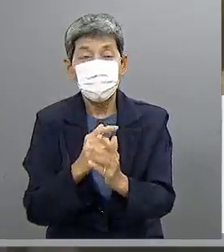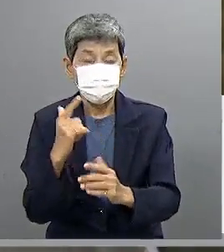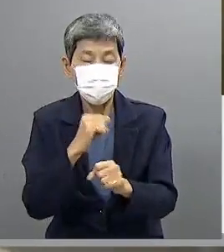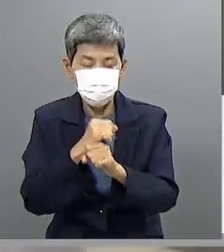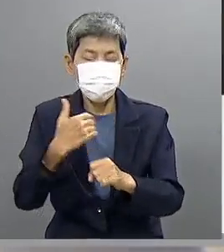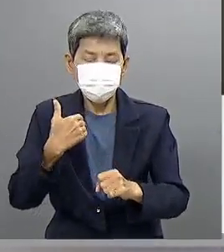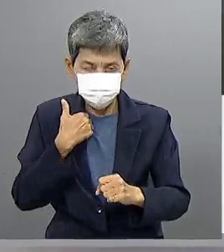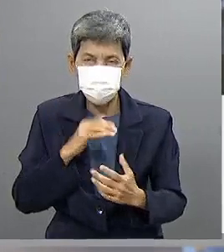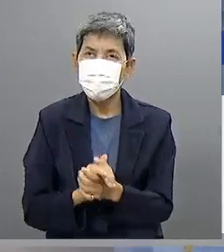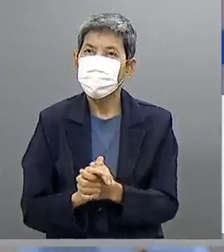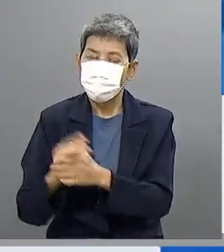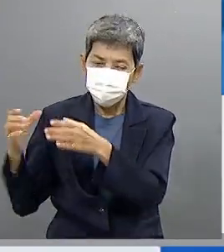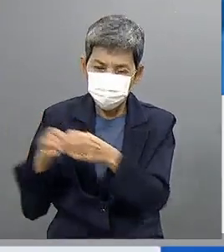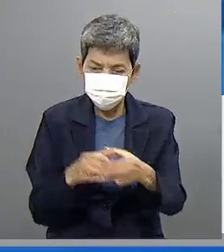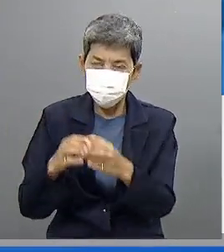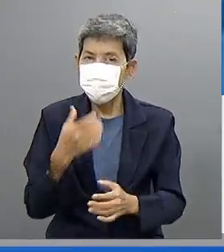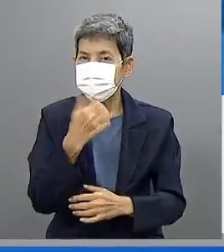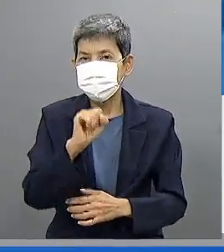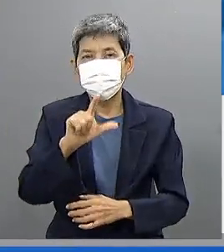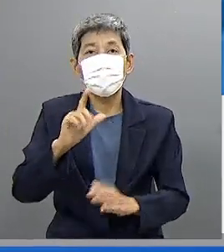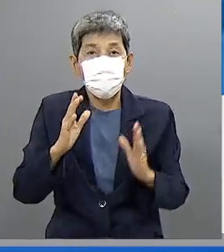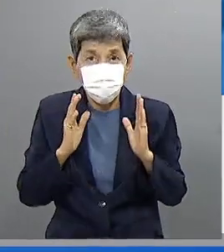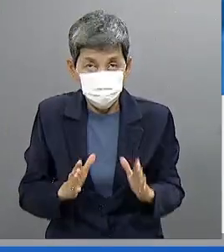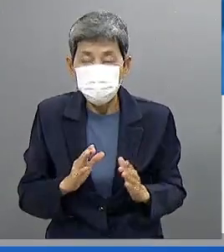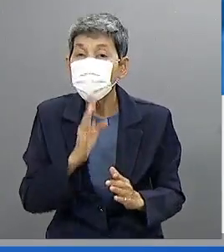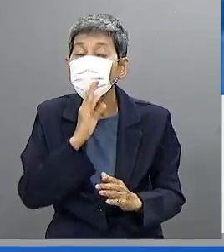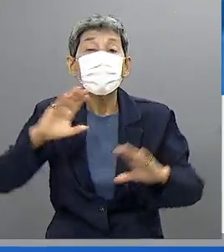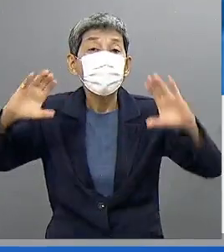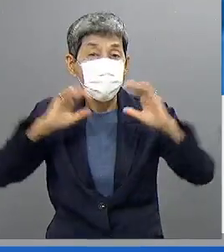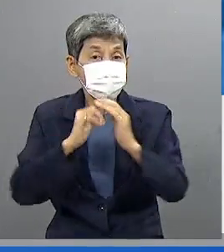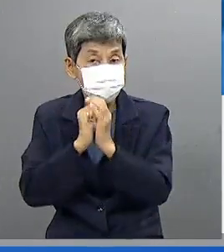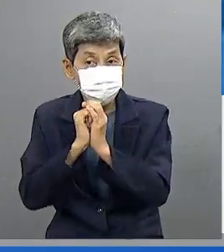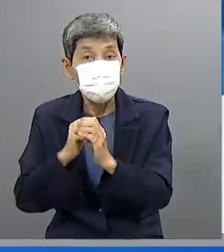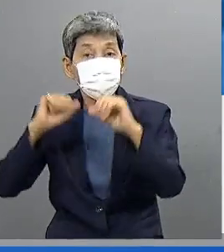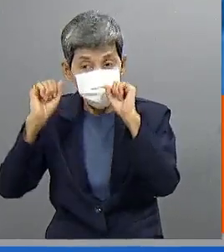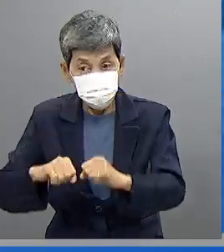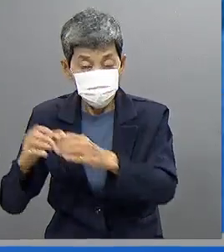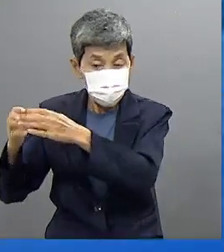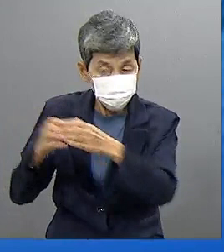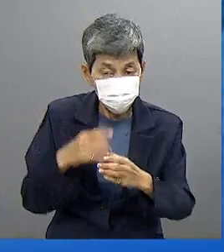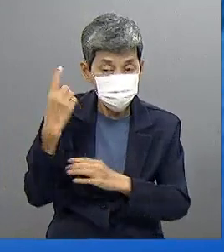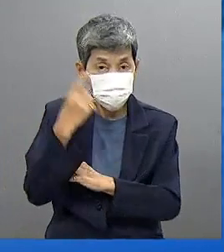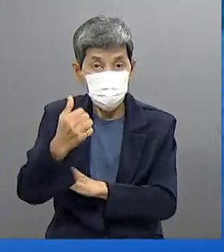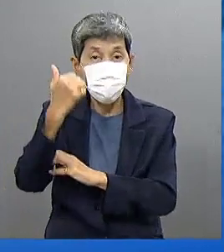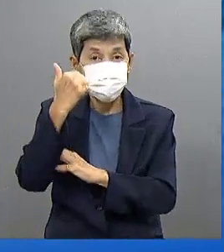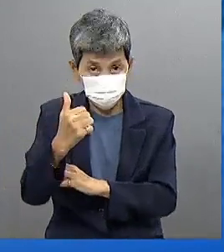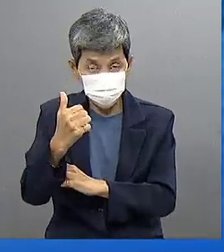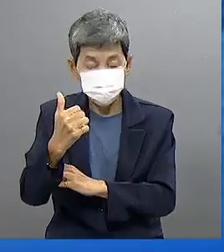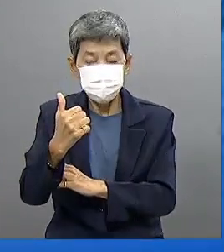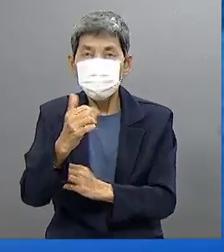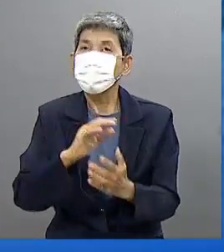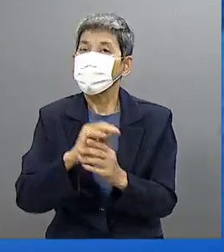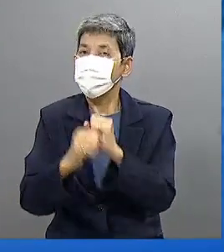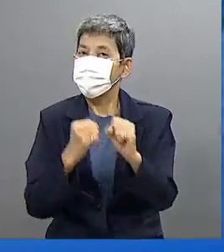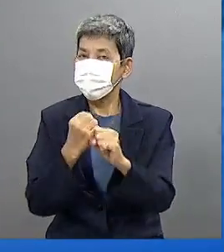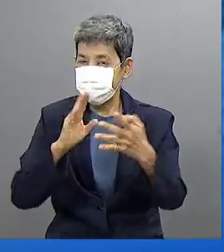ที่ยวต่างชาติ10ล้านคนนะคะและถ้ารัฐบาลจีนอนุญาตให้ชาวจีนออกเดินทางท่องเที่ยวต่างประเทศได้ในช่วงปลายปีจะทำ